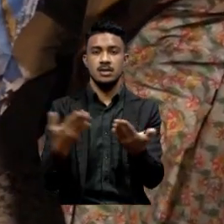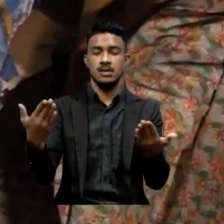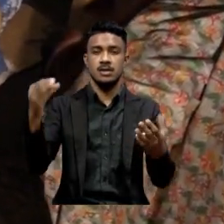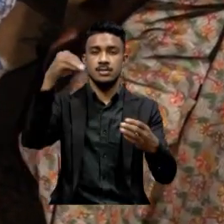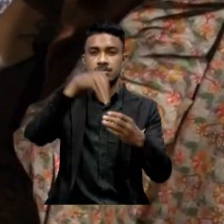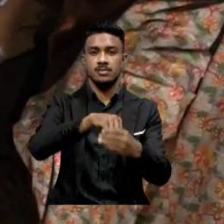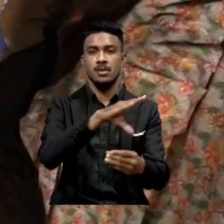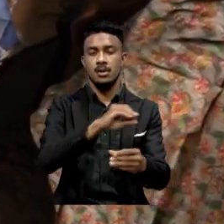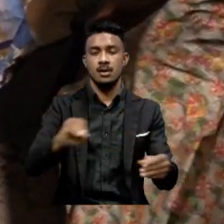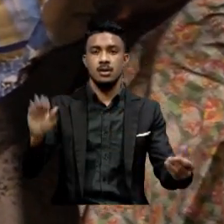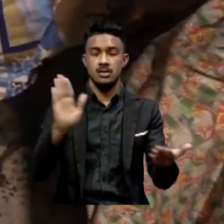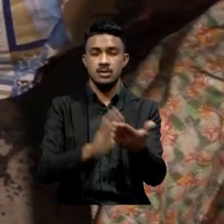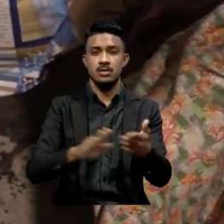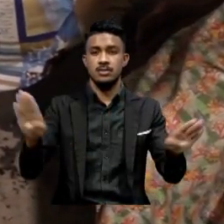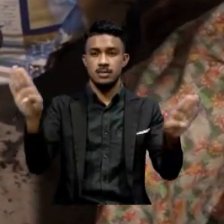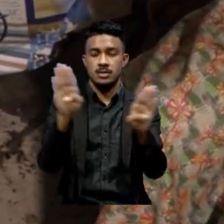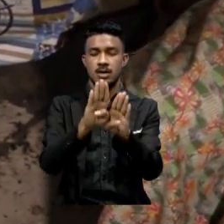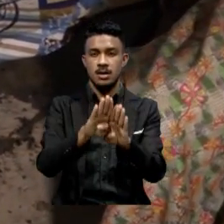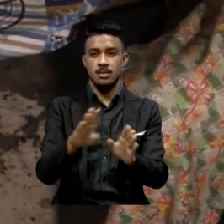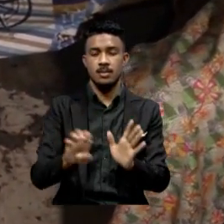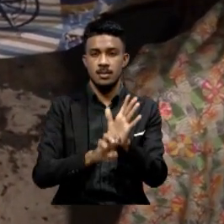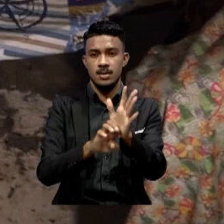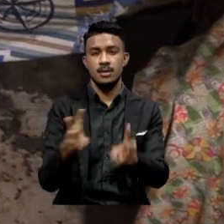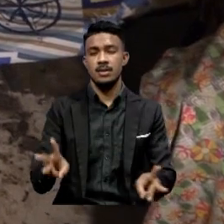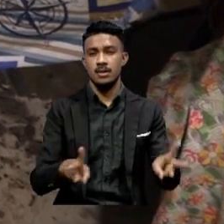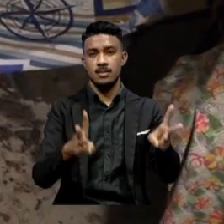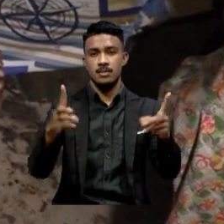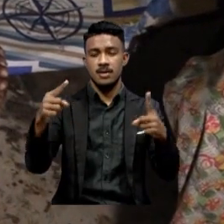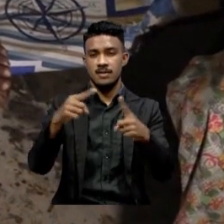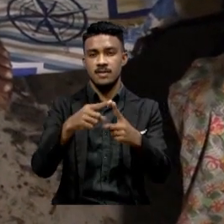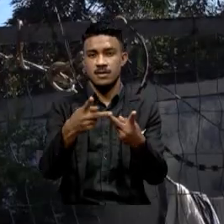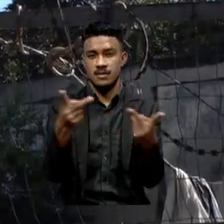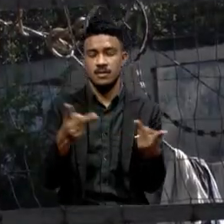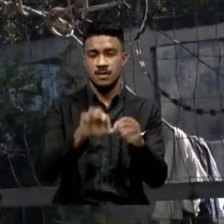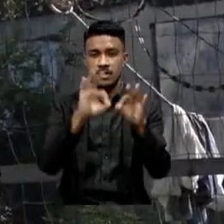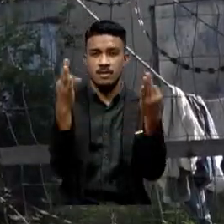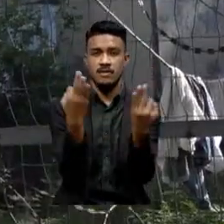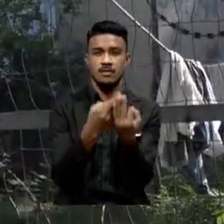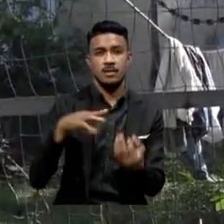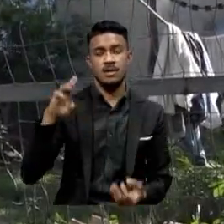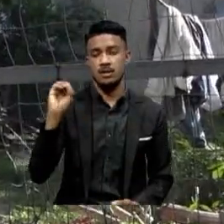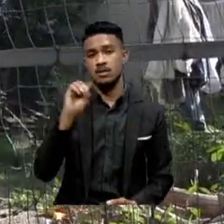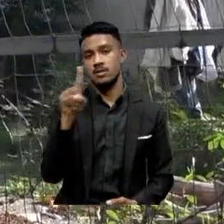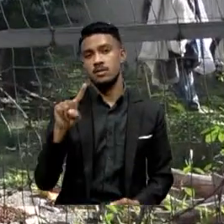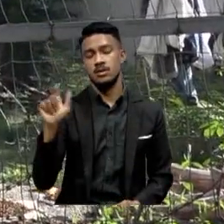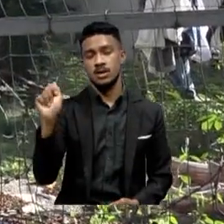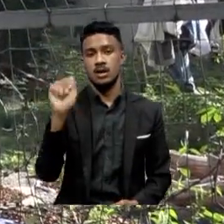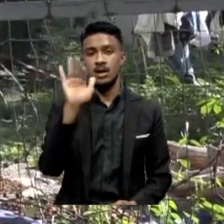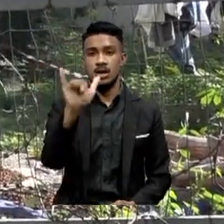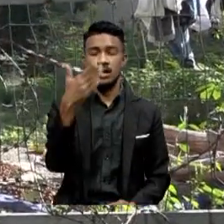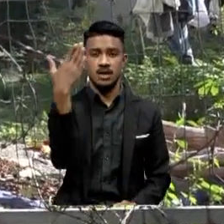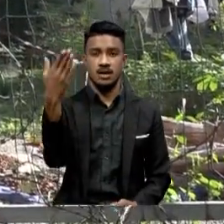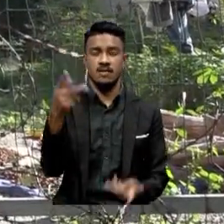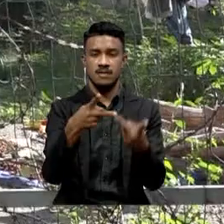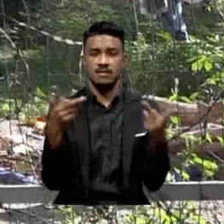escola taka ona dalan tamba ba área ne tangne o lorong senhora Rosa unia família nomos família Siraceluk nebe ela ia arredores